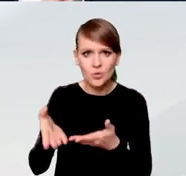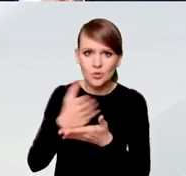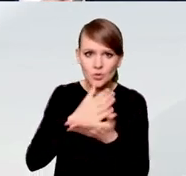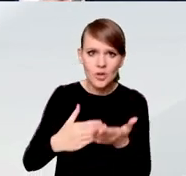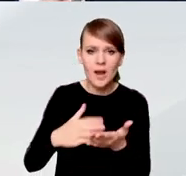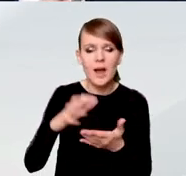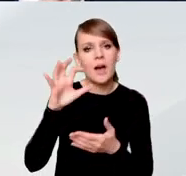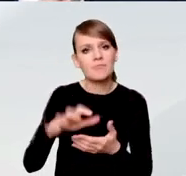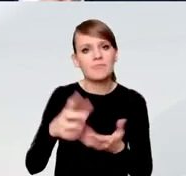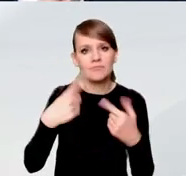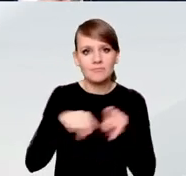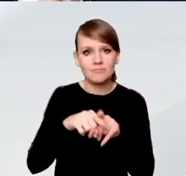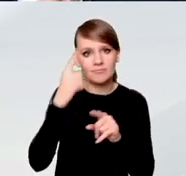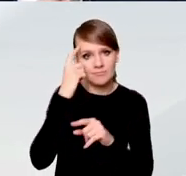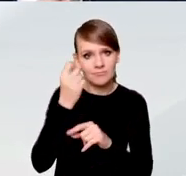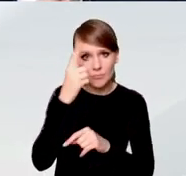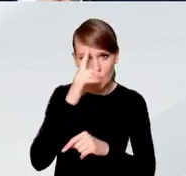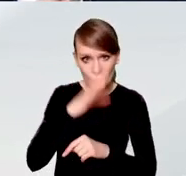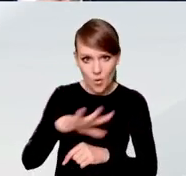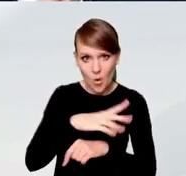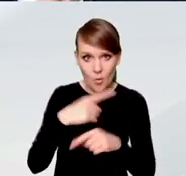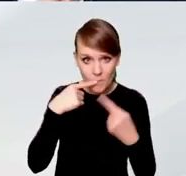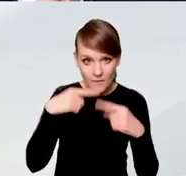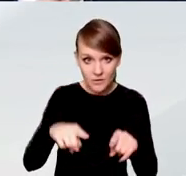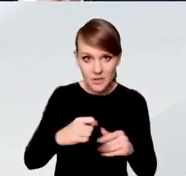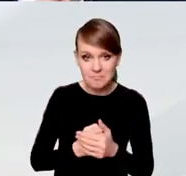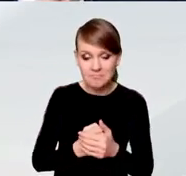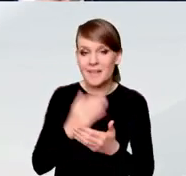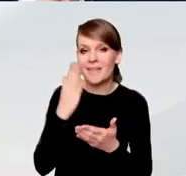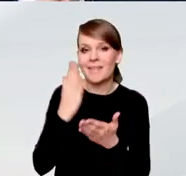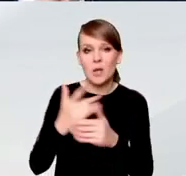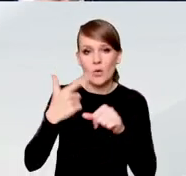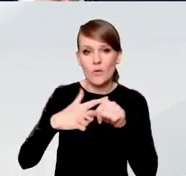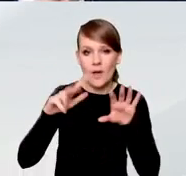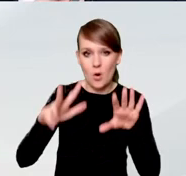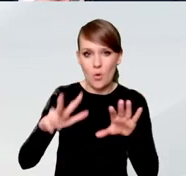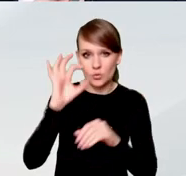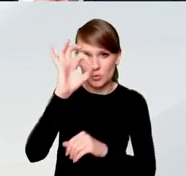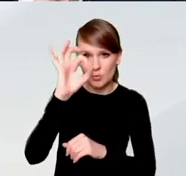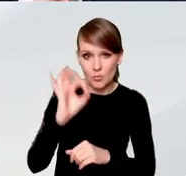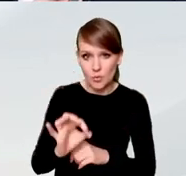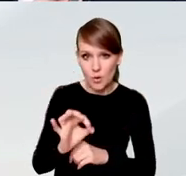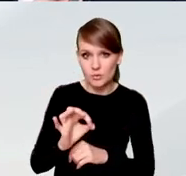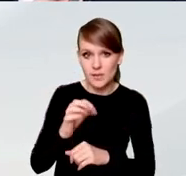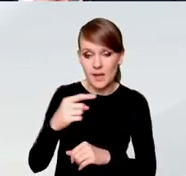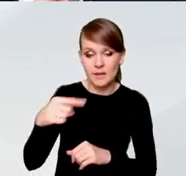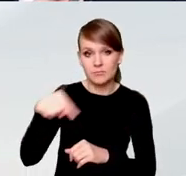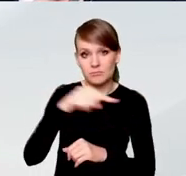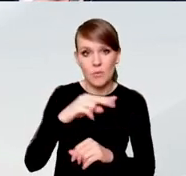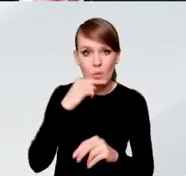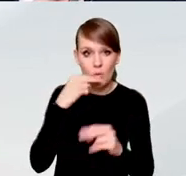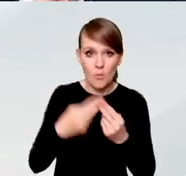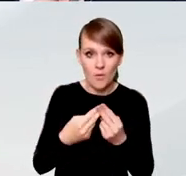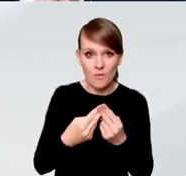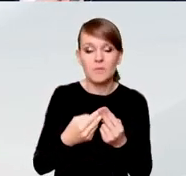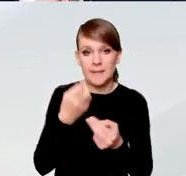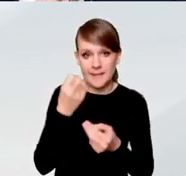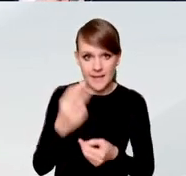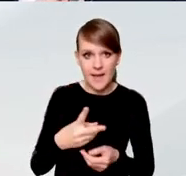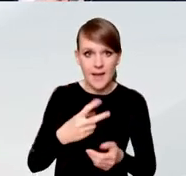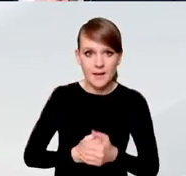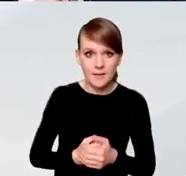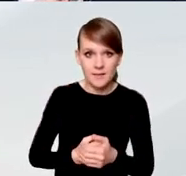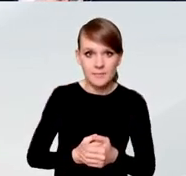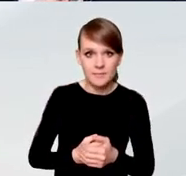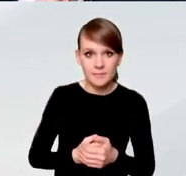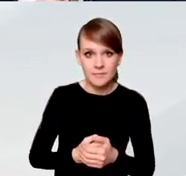koncepcji społecznej odpowiedzialności. I tutaj tylko 28% respondentów odpowiedziało, że tak. I takimi